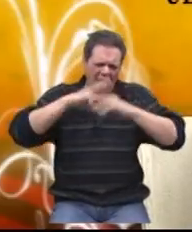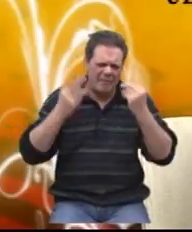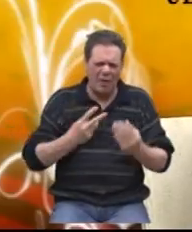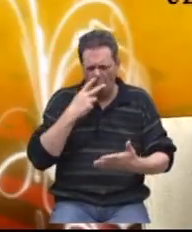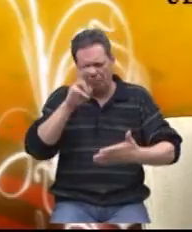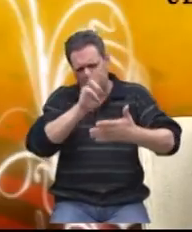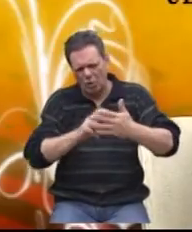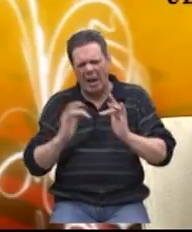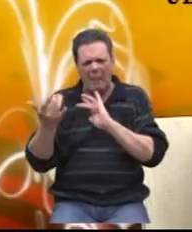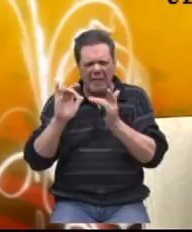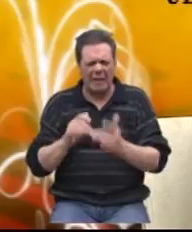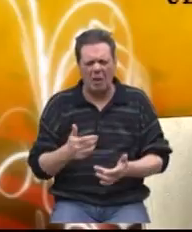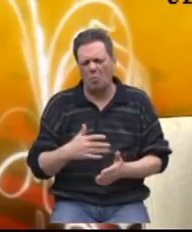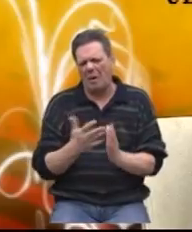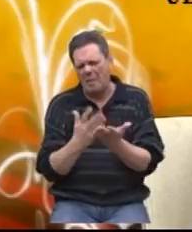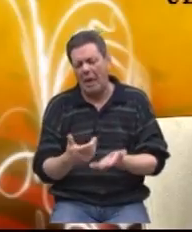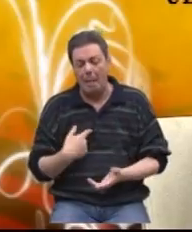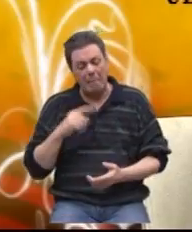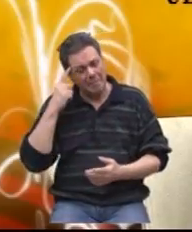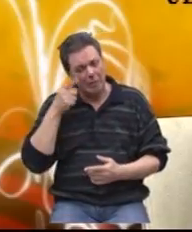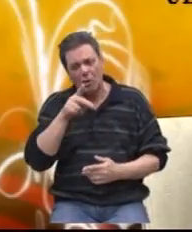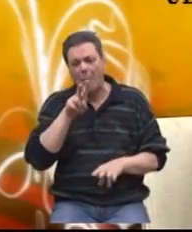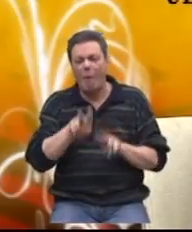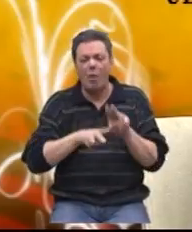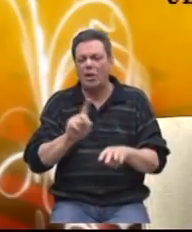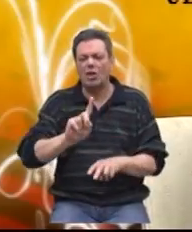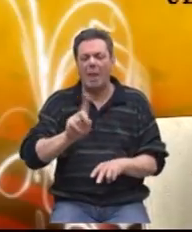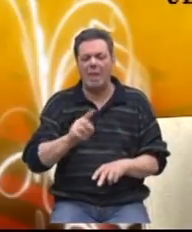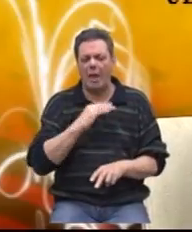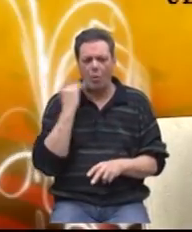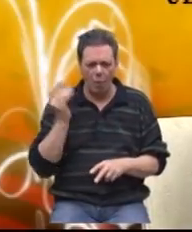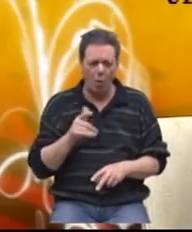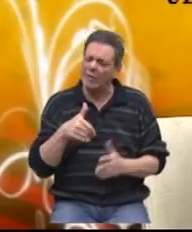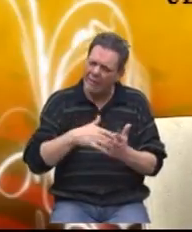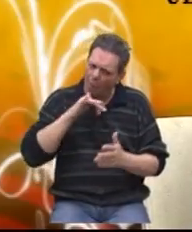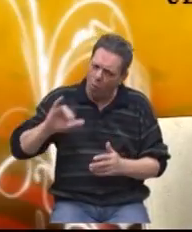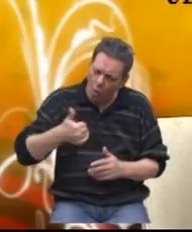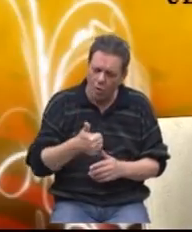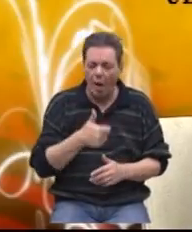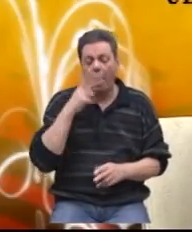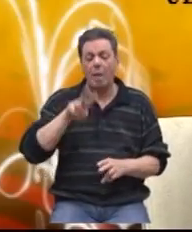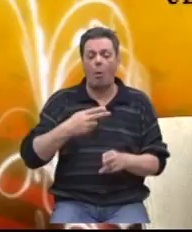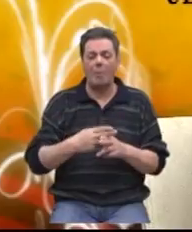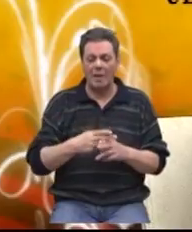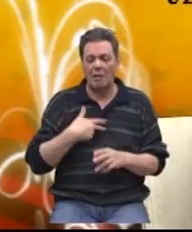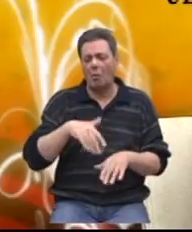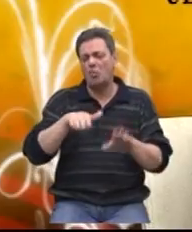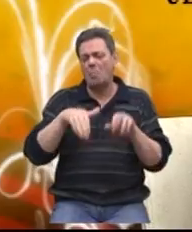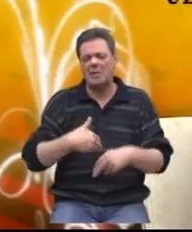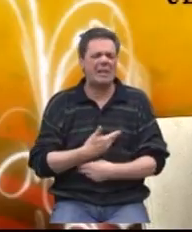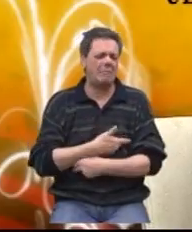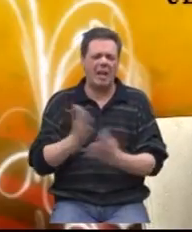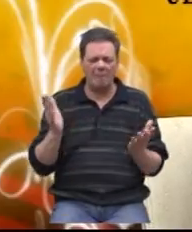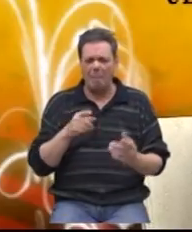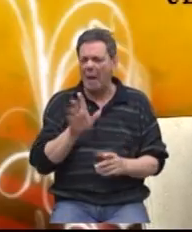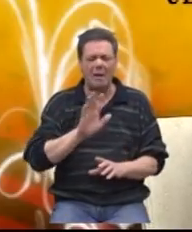na internetu, sve knjige, pa smatraju da možda njihovo liječenje nije dostatno, da oni trebaju još. Imamo pacijenata koji će pristati na sve, pa